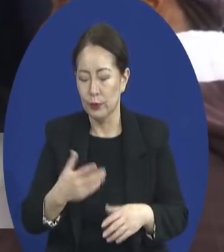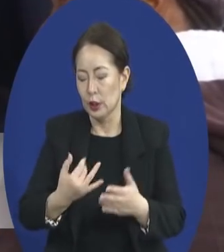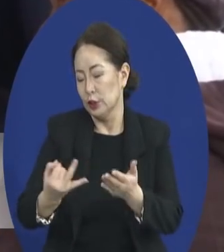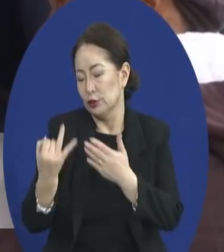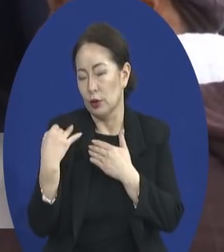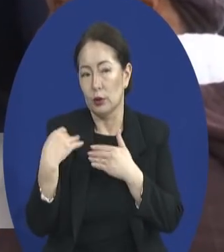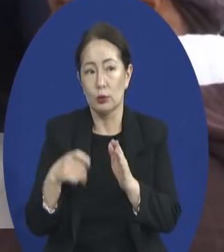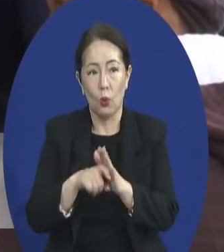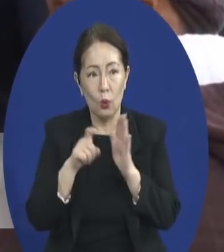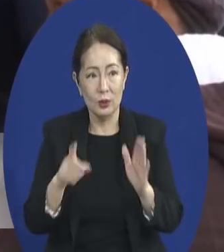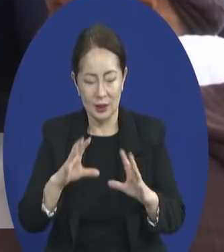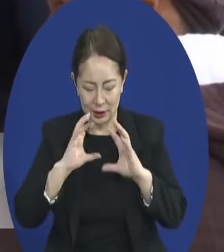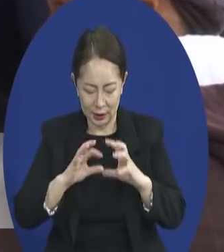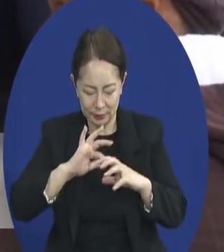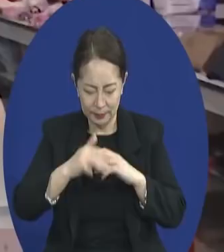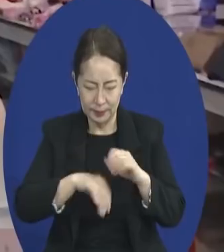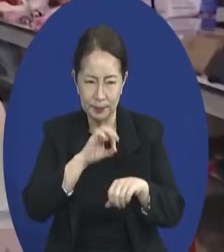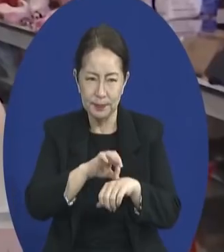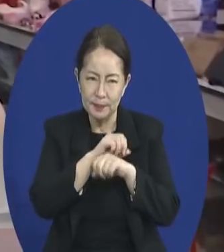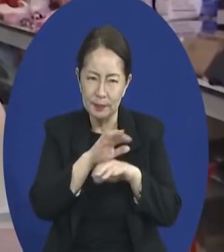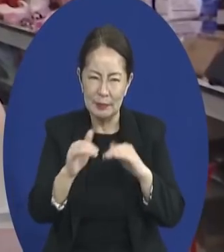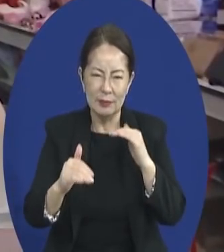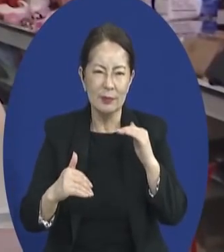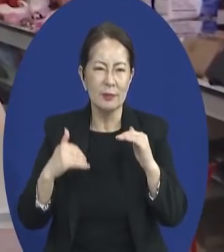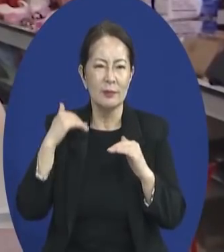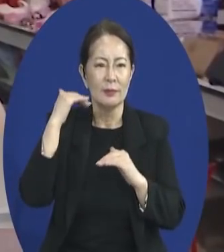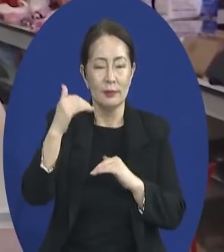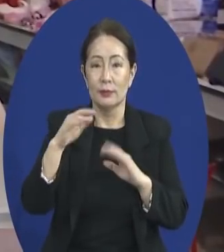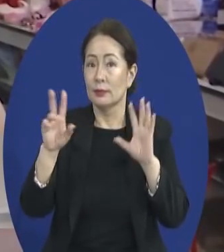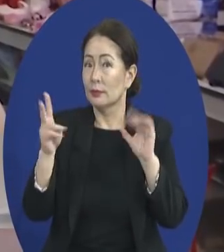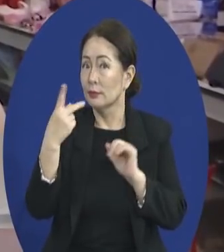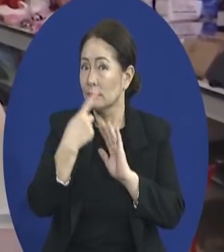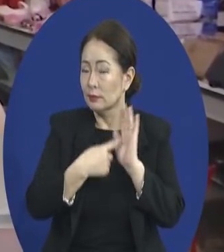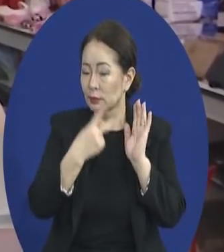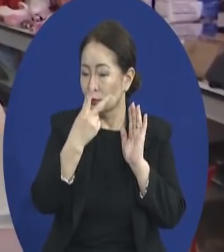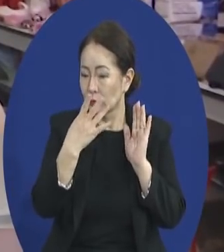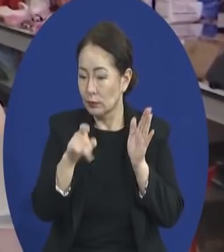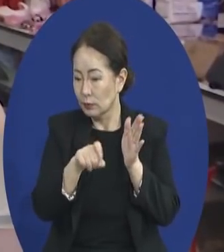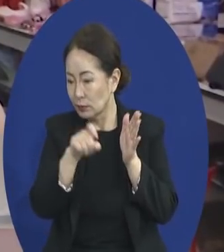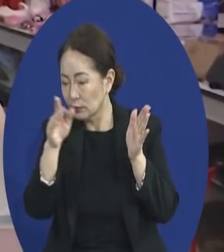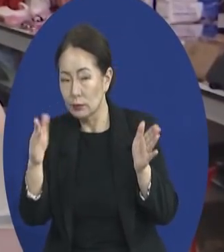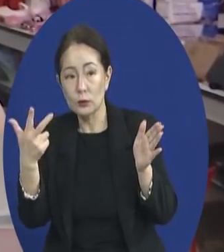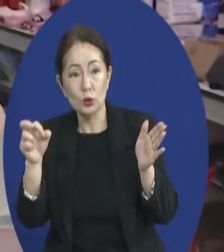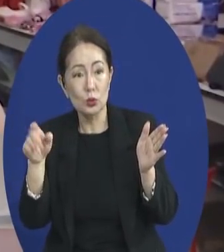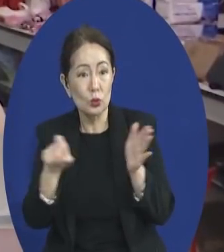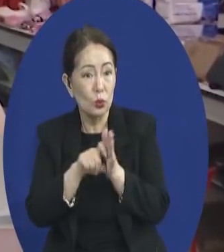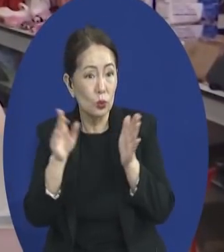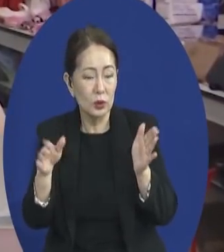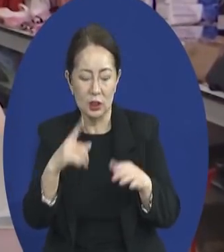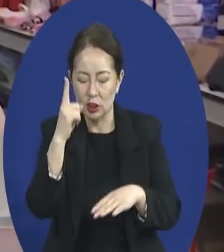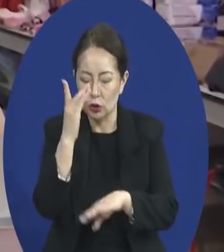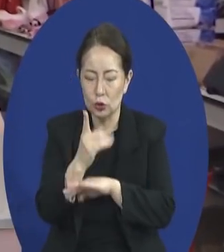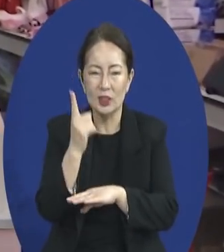хугацаанд дэлхийд даяар халдварын тархалт дэд амжилт тогтоож 12-р сарын 24-наас 30-ны хооронд өдөрт дунджаар 1 сая